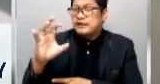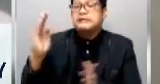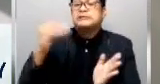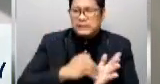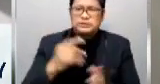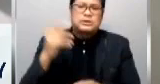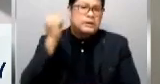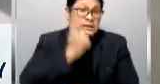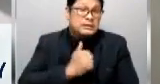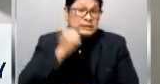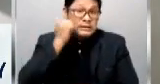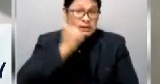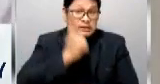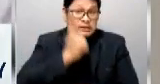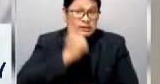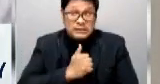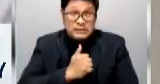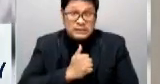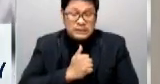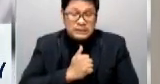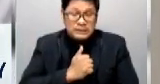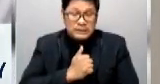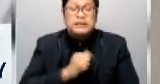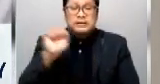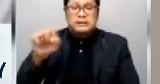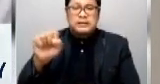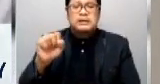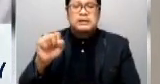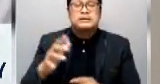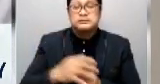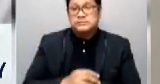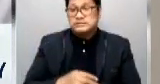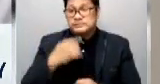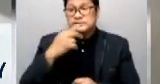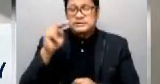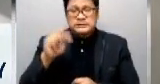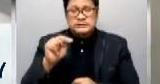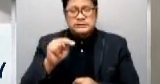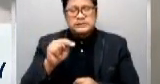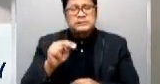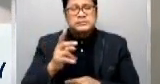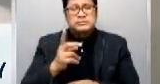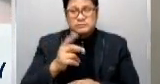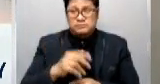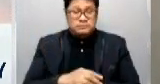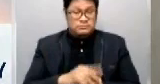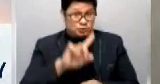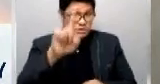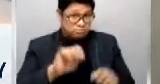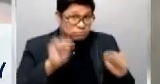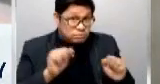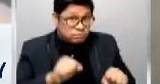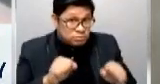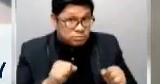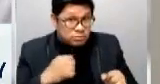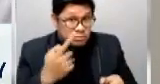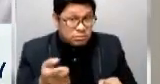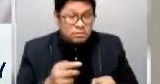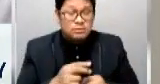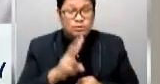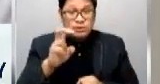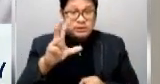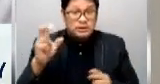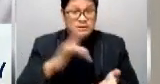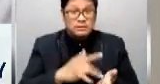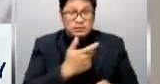Naturok? Natuturo ko. Yun ang isang natin. Isang kaya yun? Ambitious ang natin. Kung steady yung